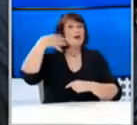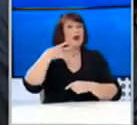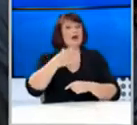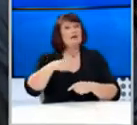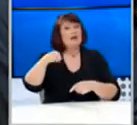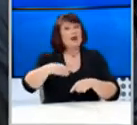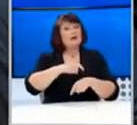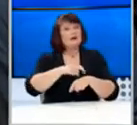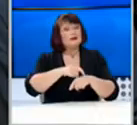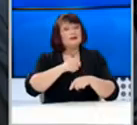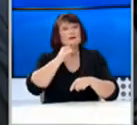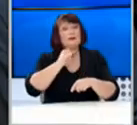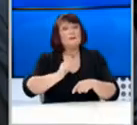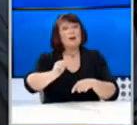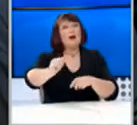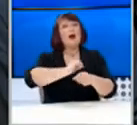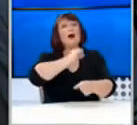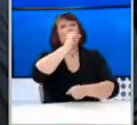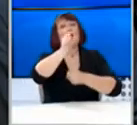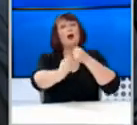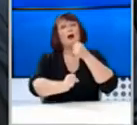εις τους αιώνας των